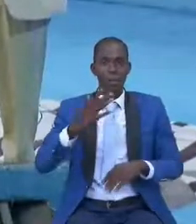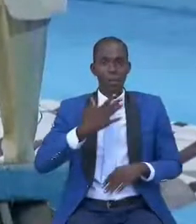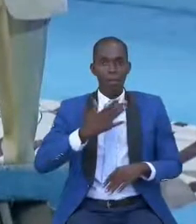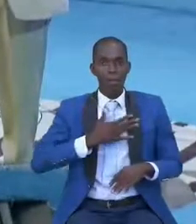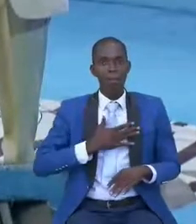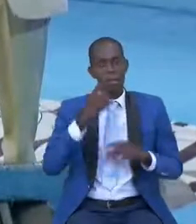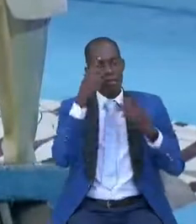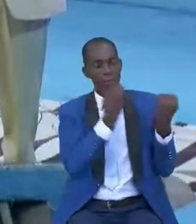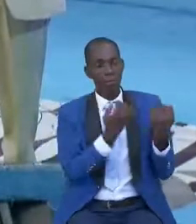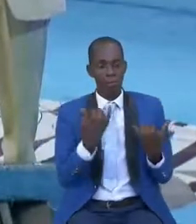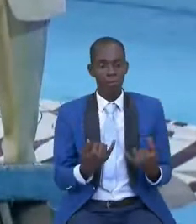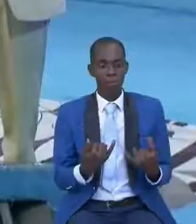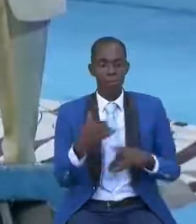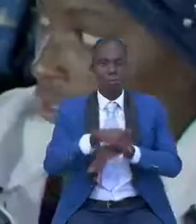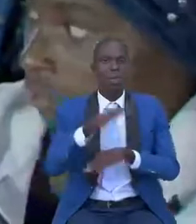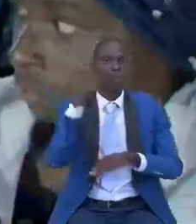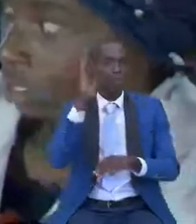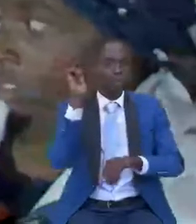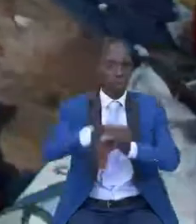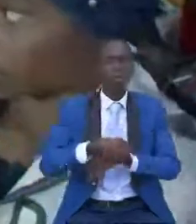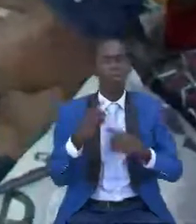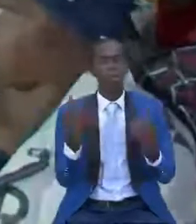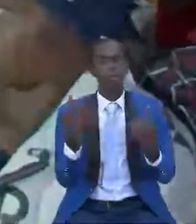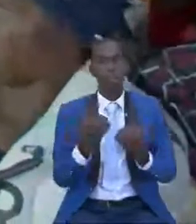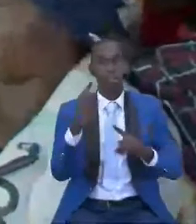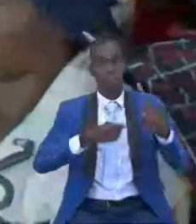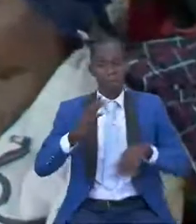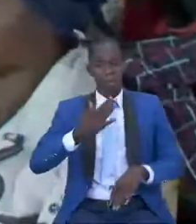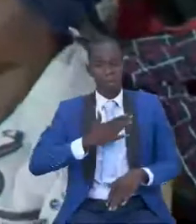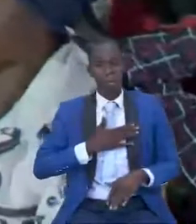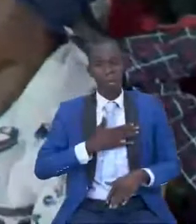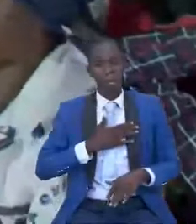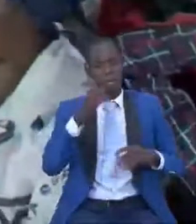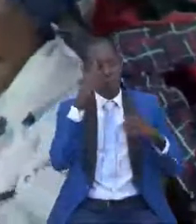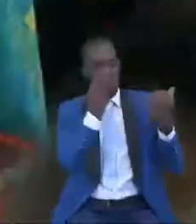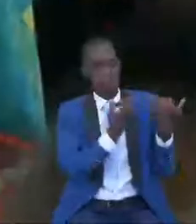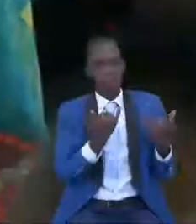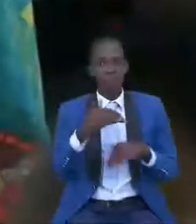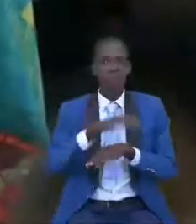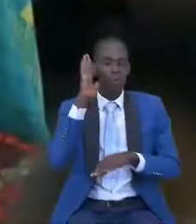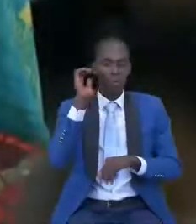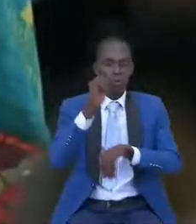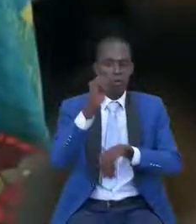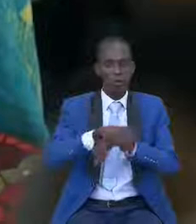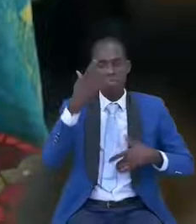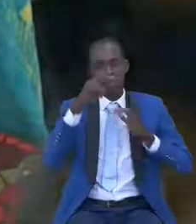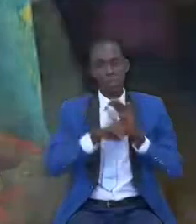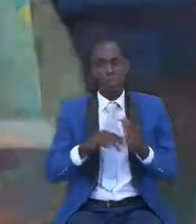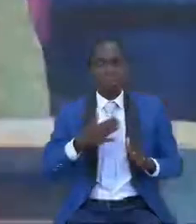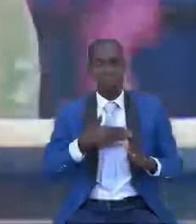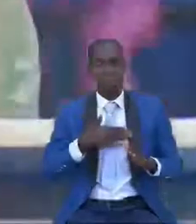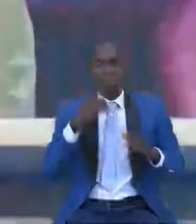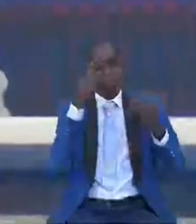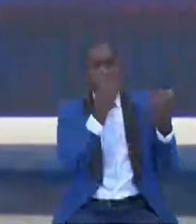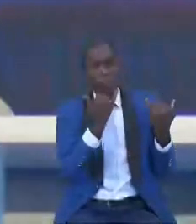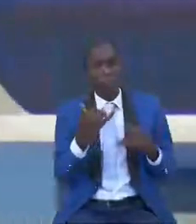péché. Ma foi ce soir va vaincre le péché. Ma foi ce soir va